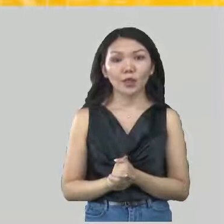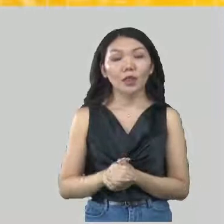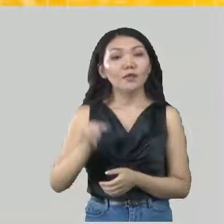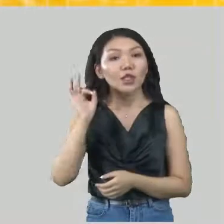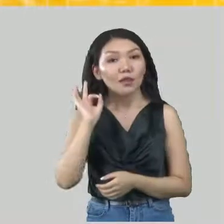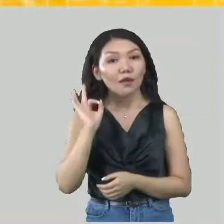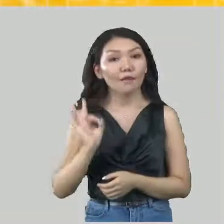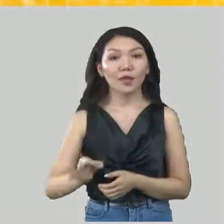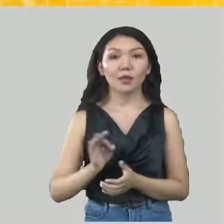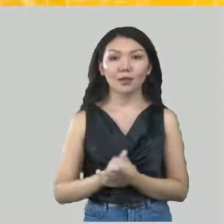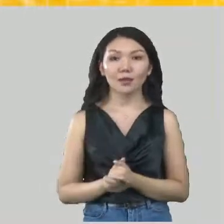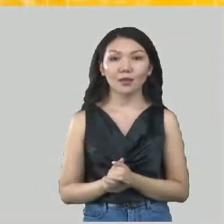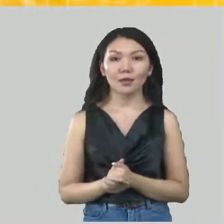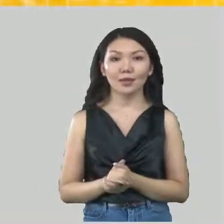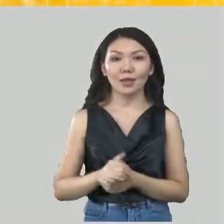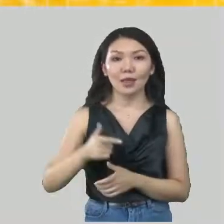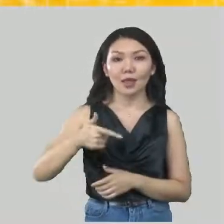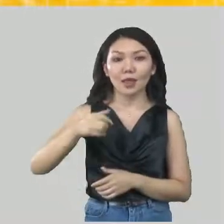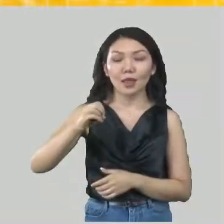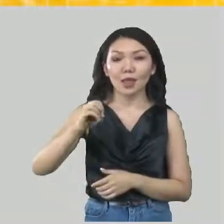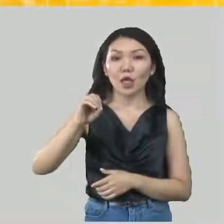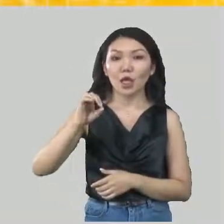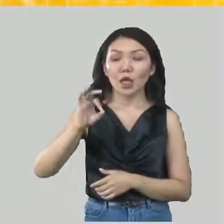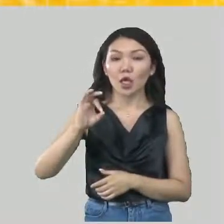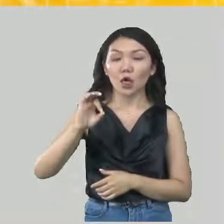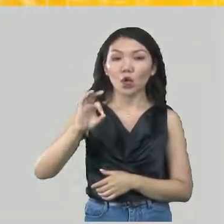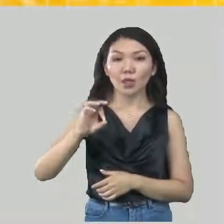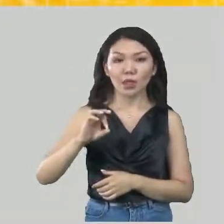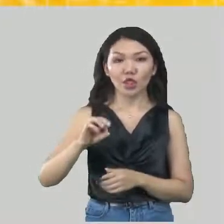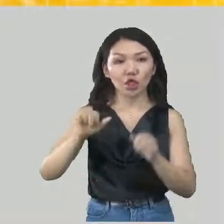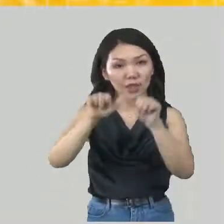Совершенно верно, геометрические фигуры.